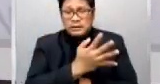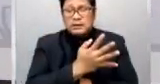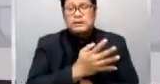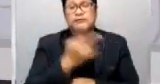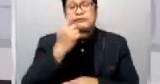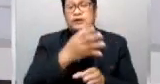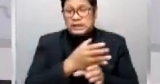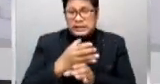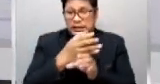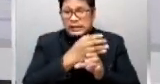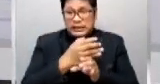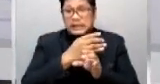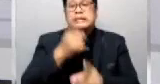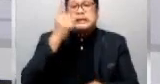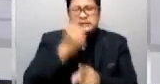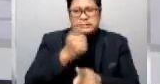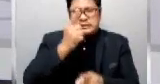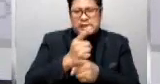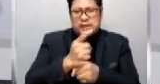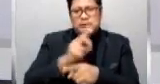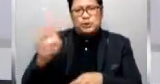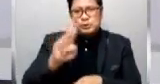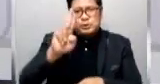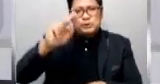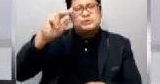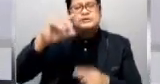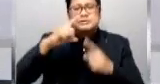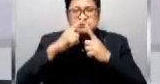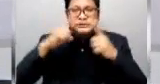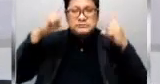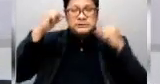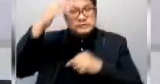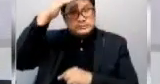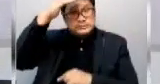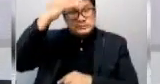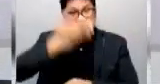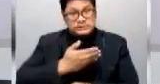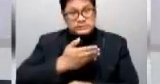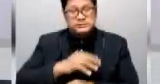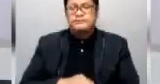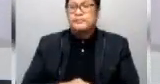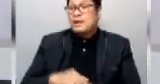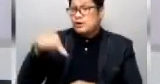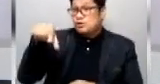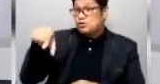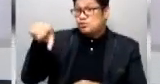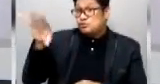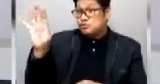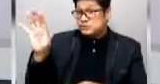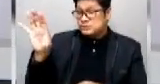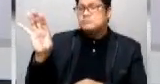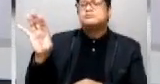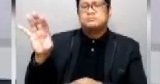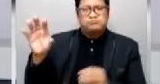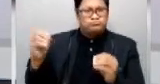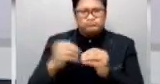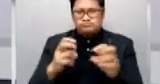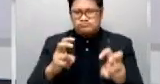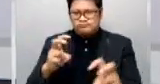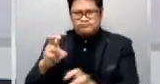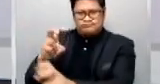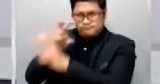tamang pagsusuot ng face mask at face shield. Kaya sa Quezon City, naghigpit na at muling